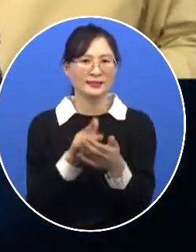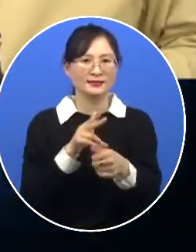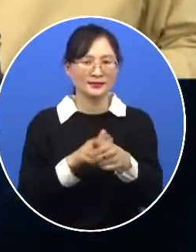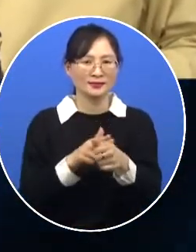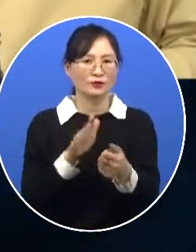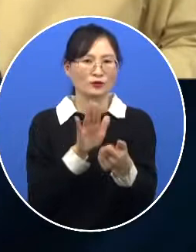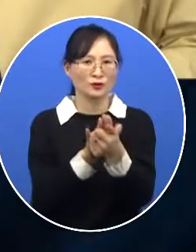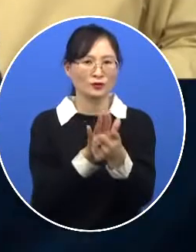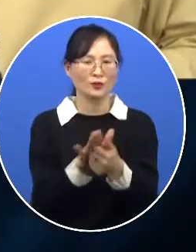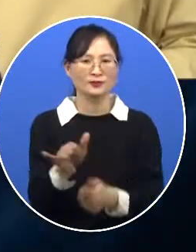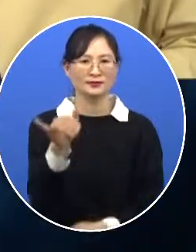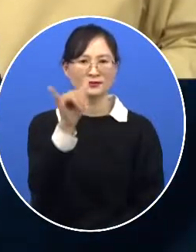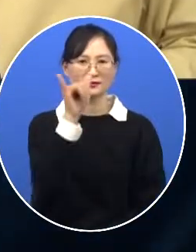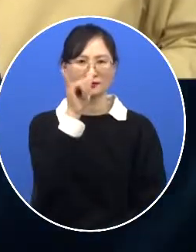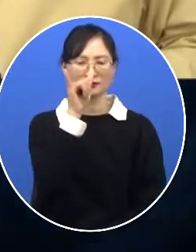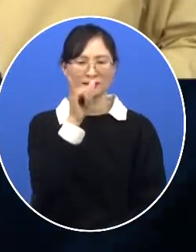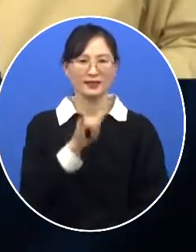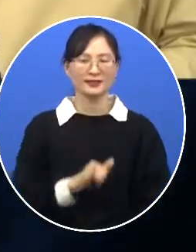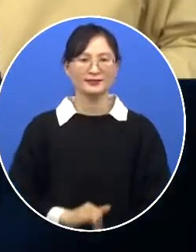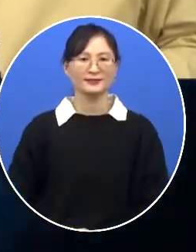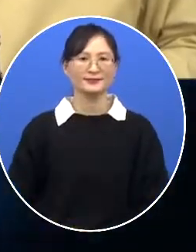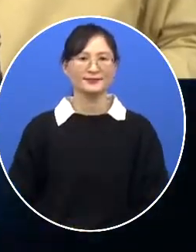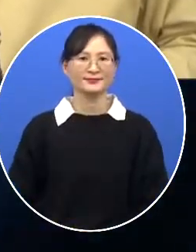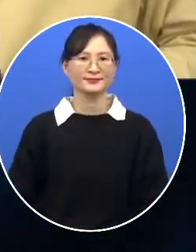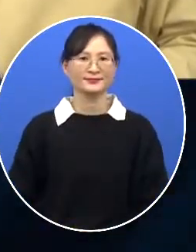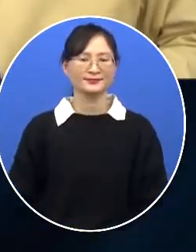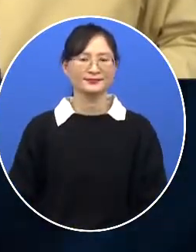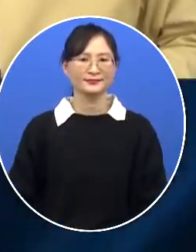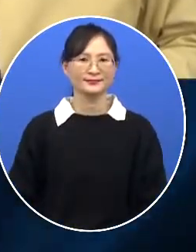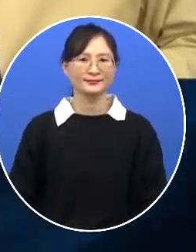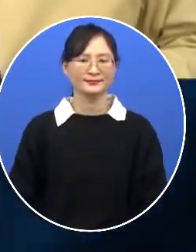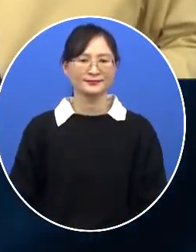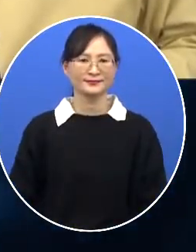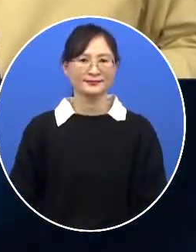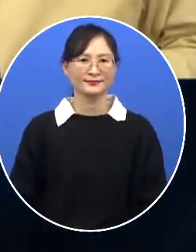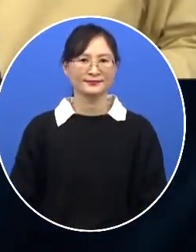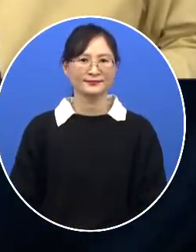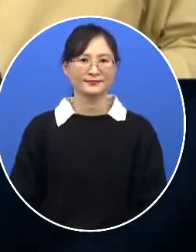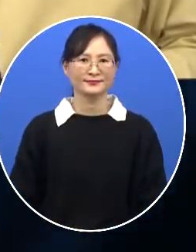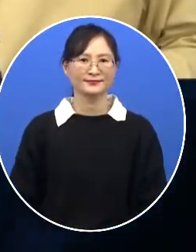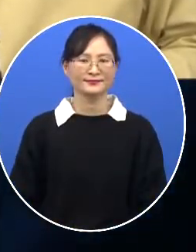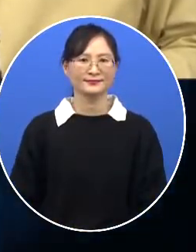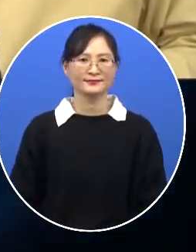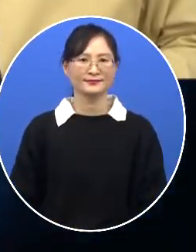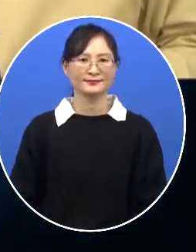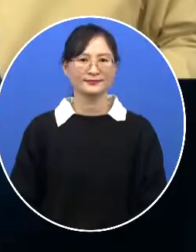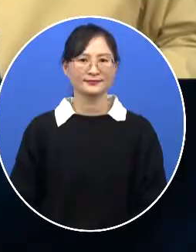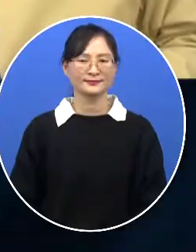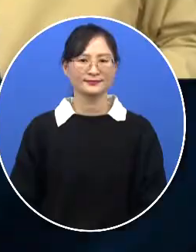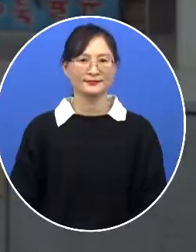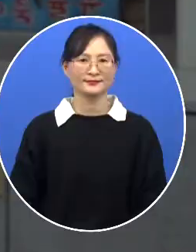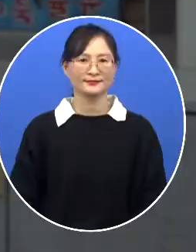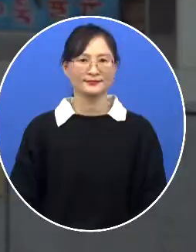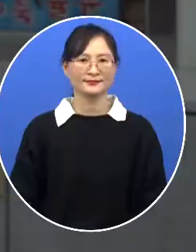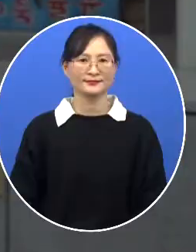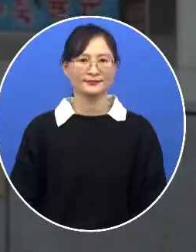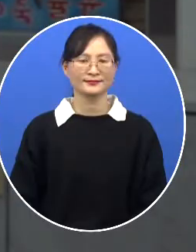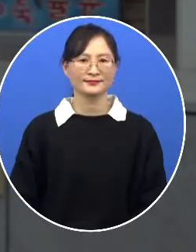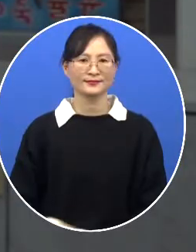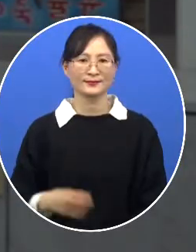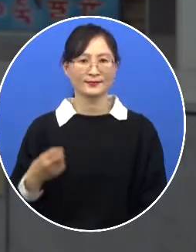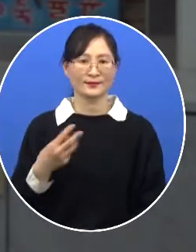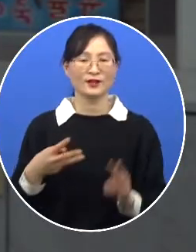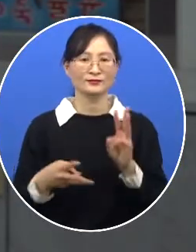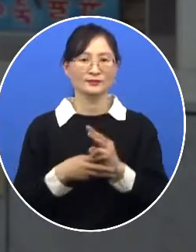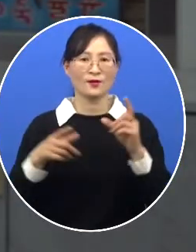판매에 따른 주민 여러분의 불편을 덜어드리고 소규모로 일하시는 약사님들을 돕고 있습니다.